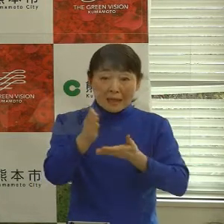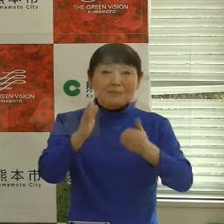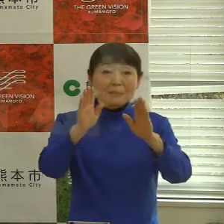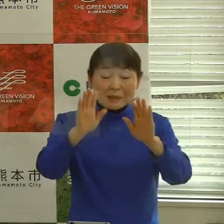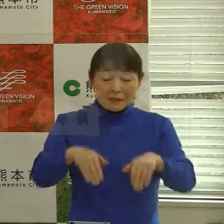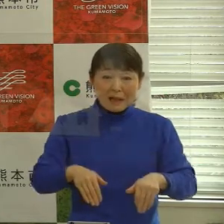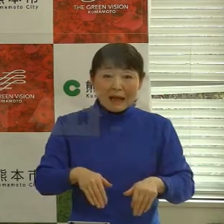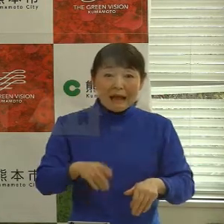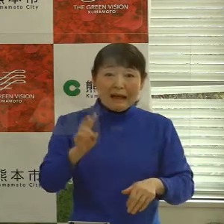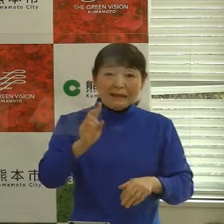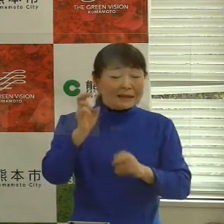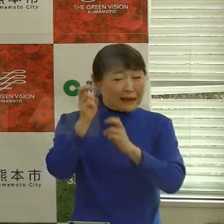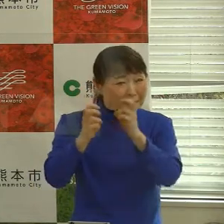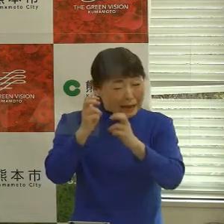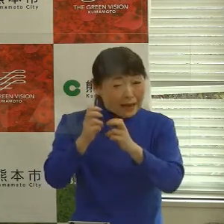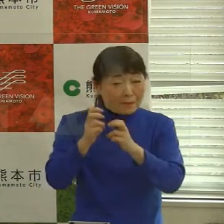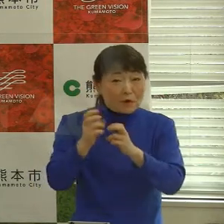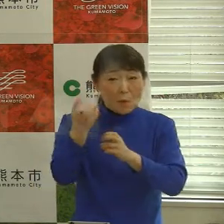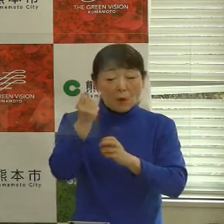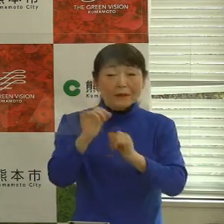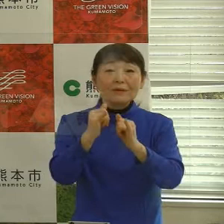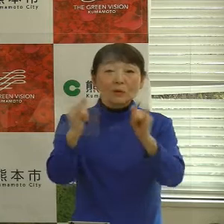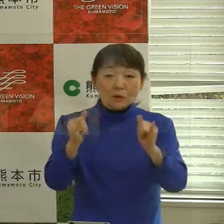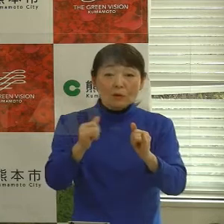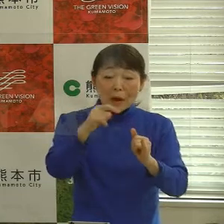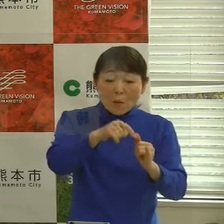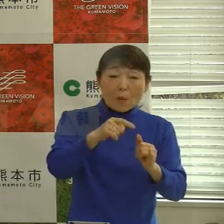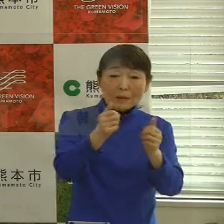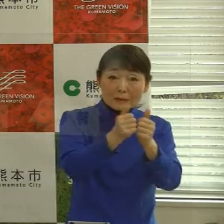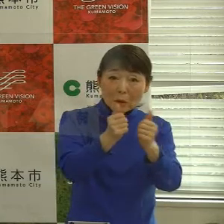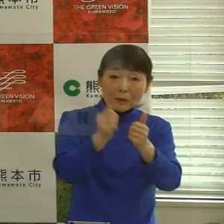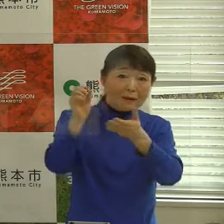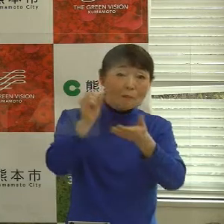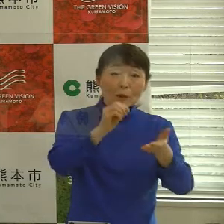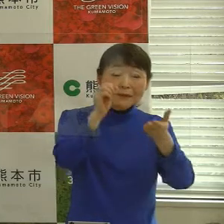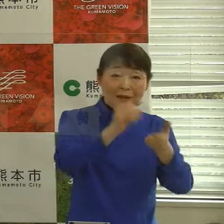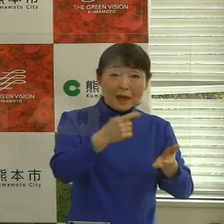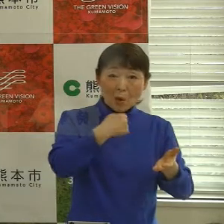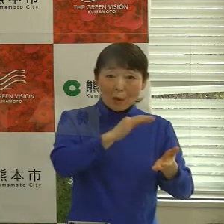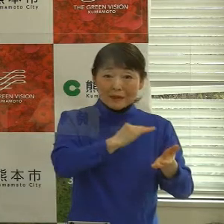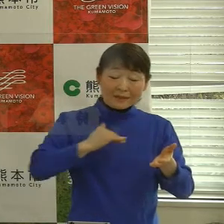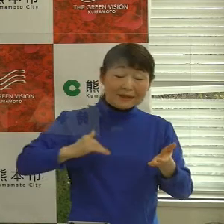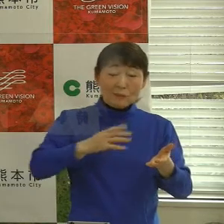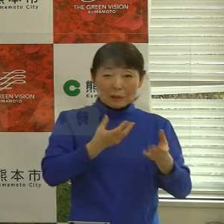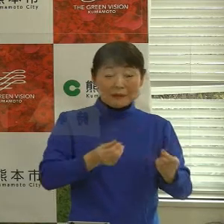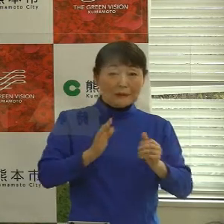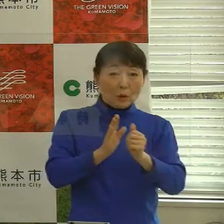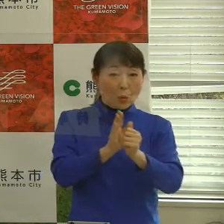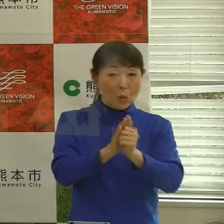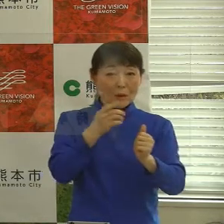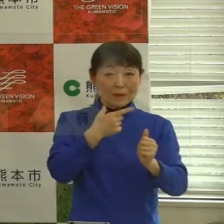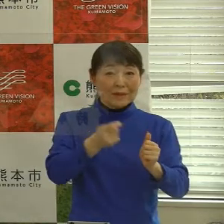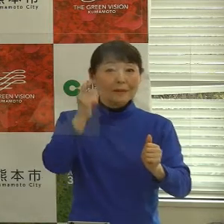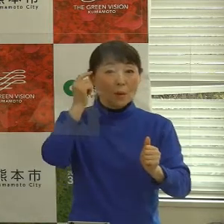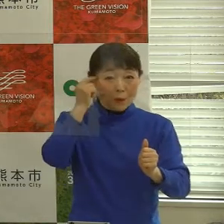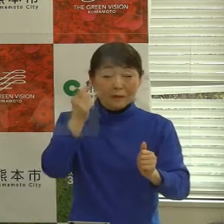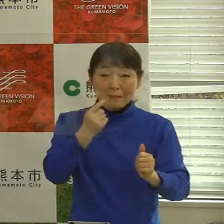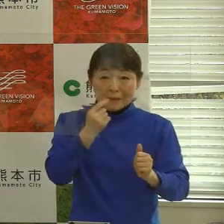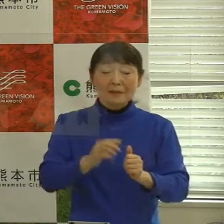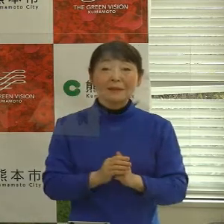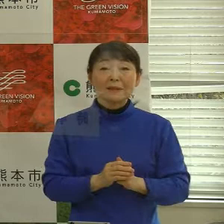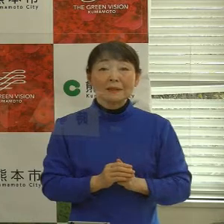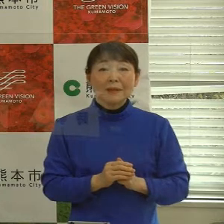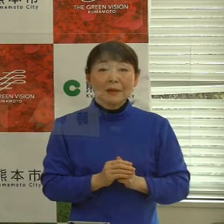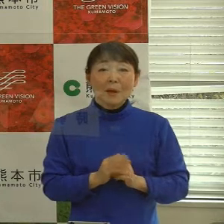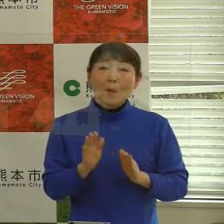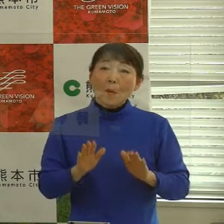お悩みの方がいらっしゃったらですね、あのそこにご相談いただいて、我々もしっかりフォローしていきたいというふうに思っています。で、